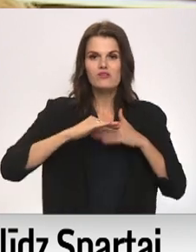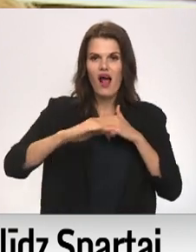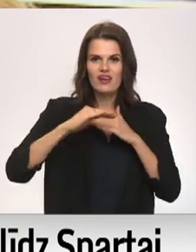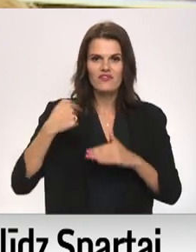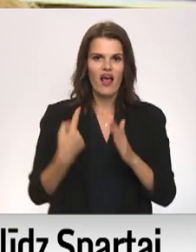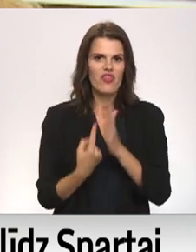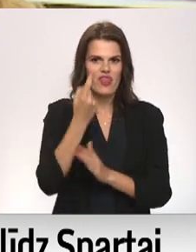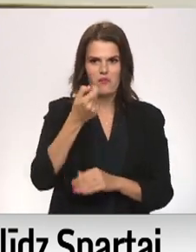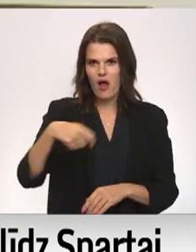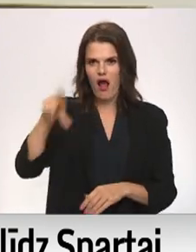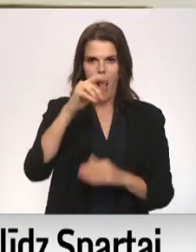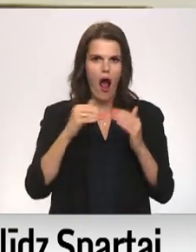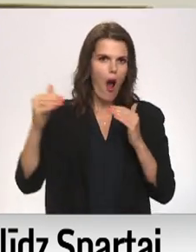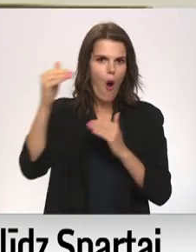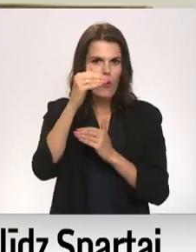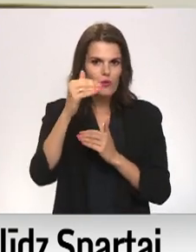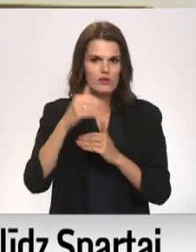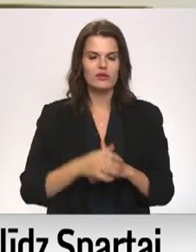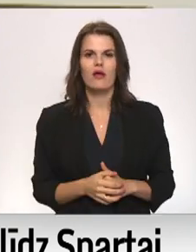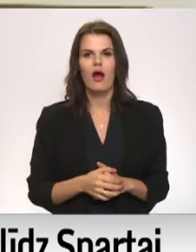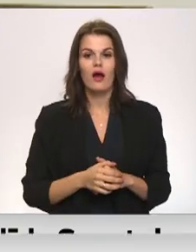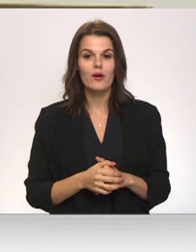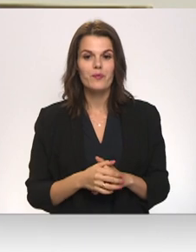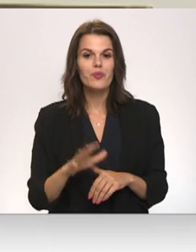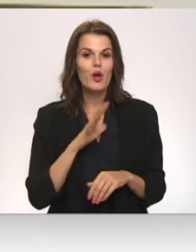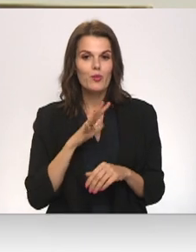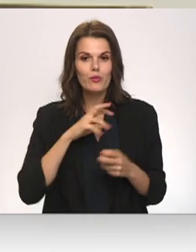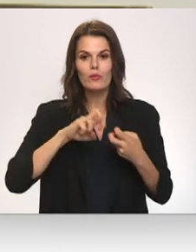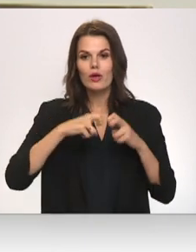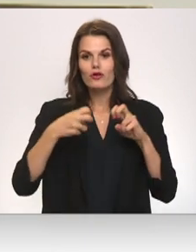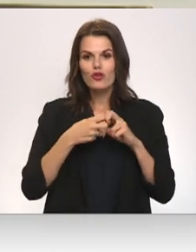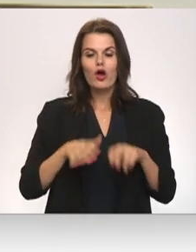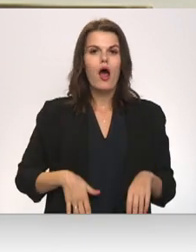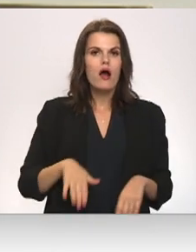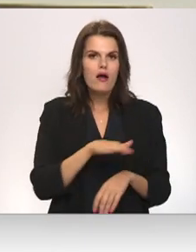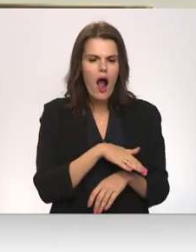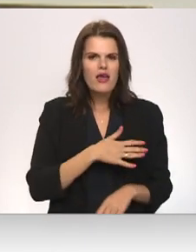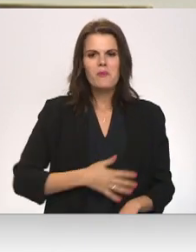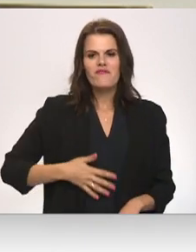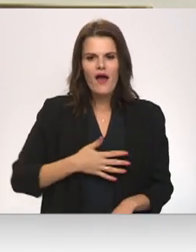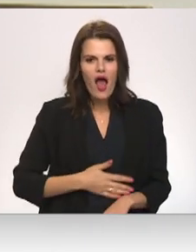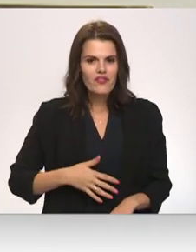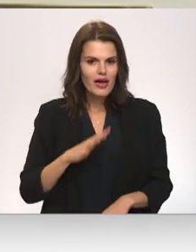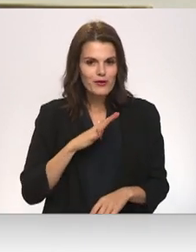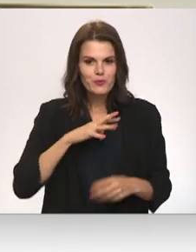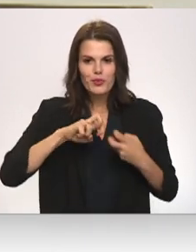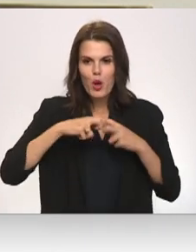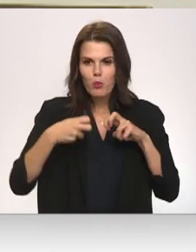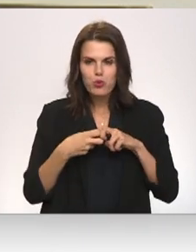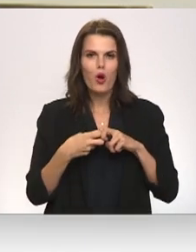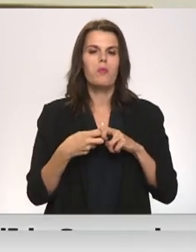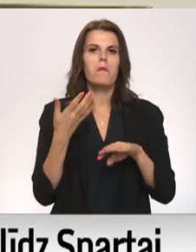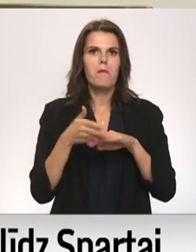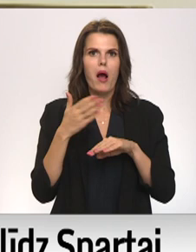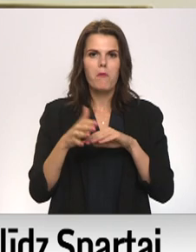ir vēl daudz augstāka. Radās tur sarežģījumi ar kājām un vēderu, un pamazām tas